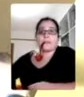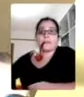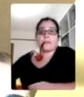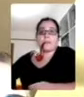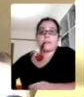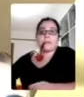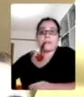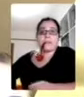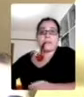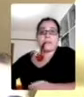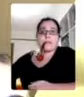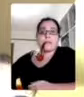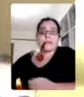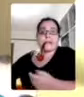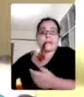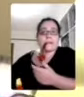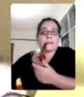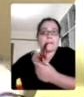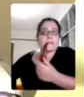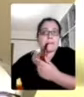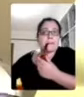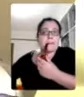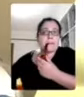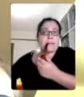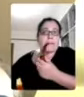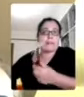çok kullanışsız gelmiştir o nedense. Evet.